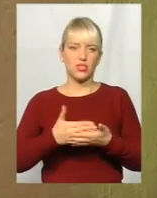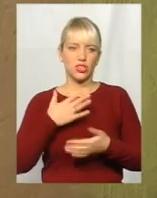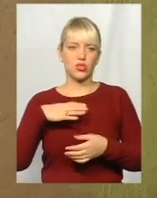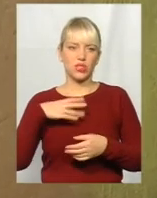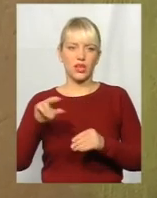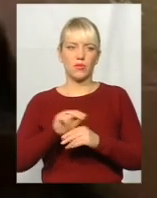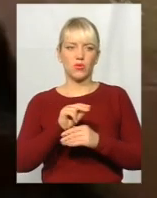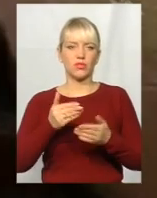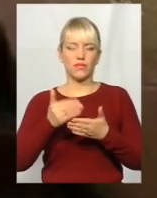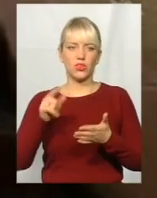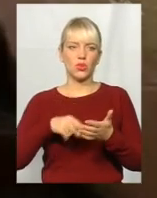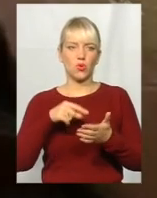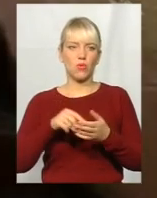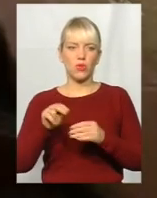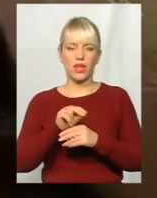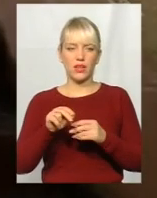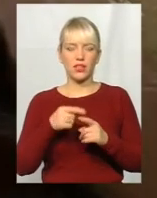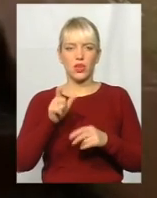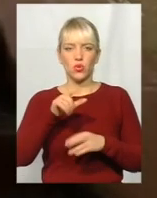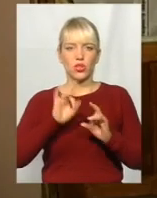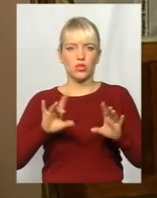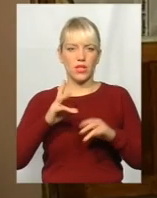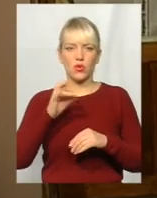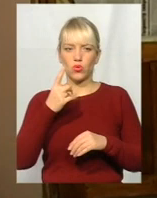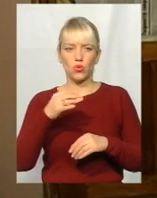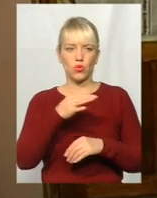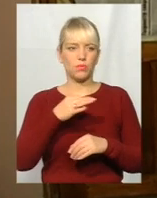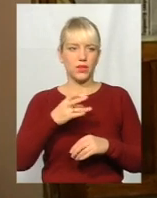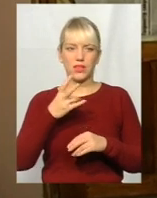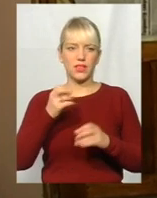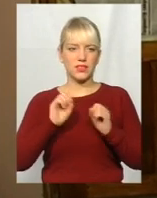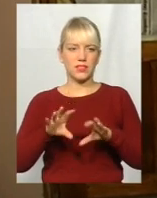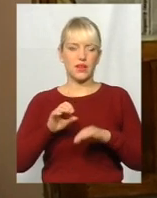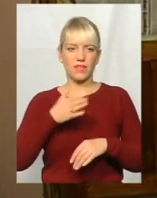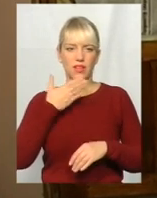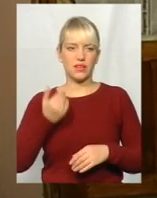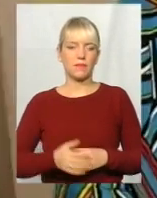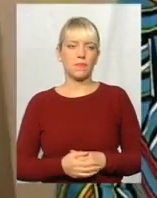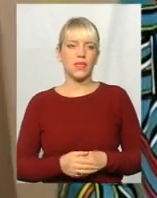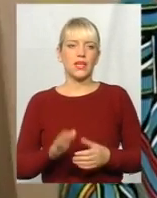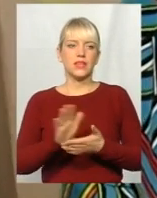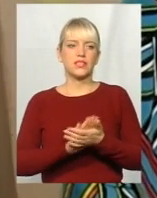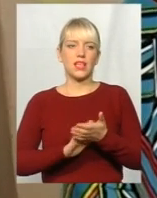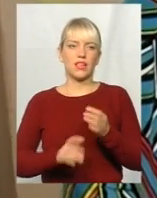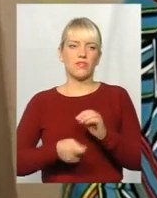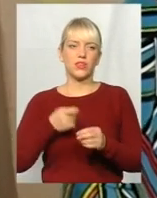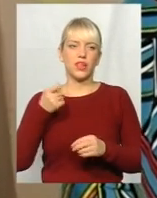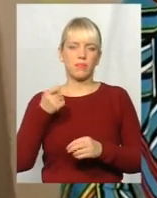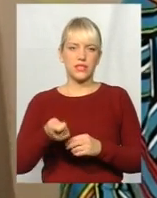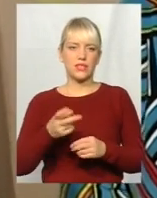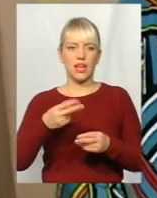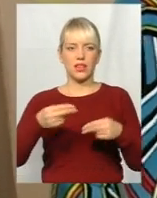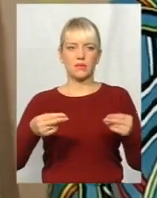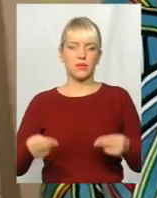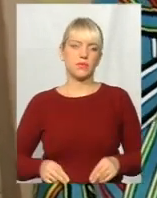від комунальників. Люди розповідають, що жодної копійки на нього не здавали. Заяву написали і підписалися,